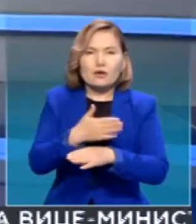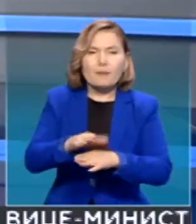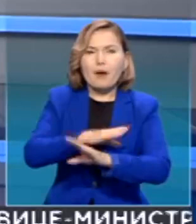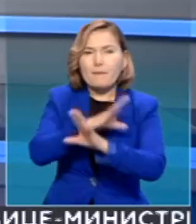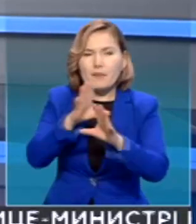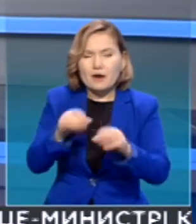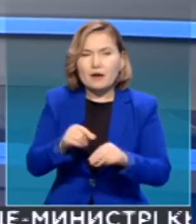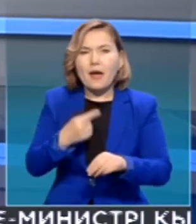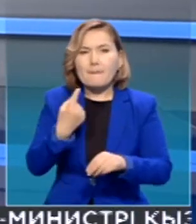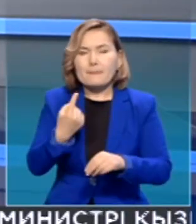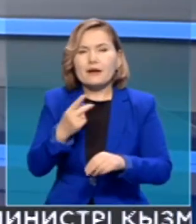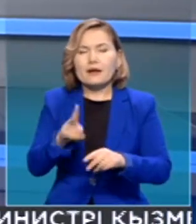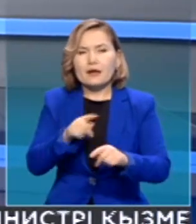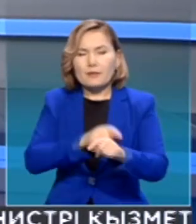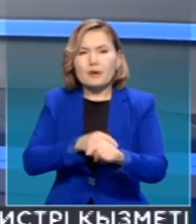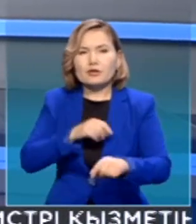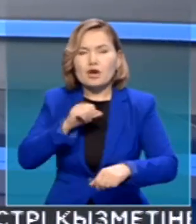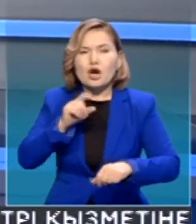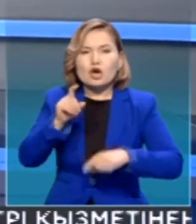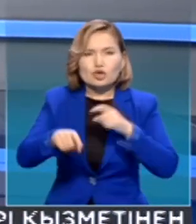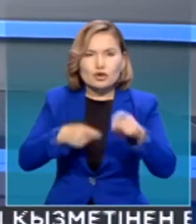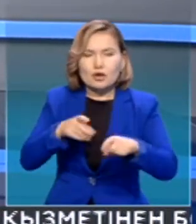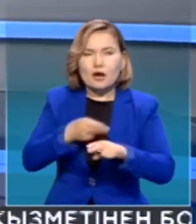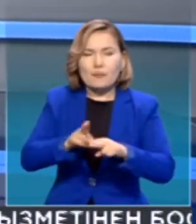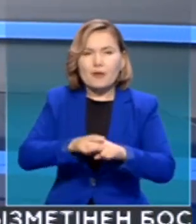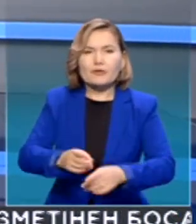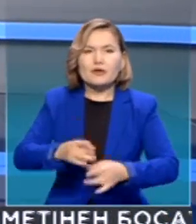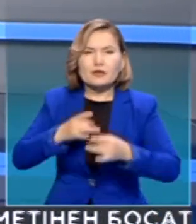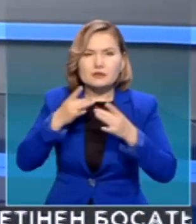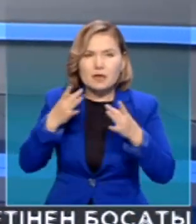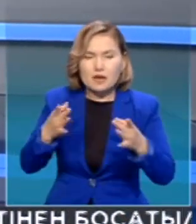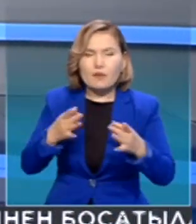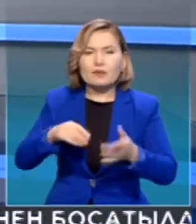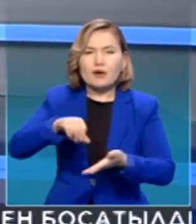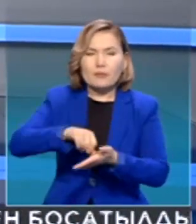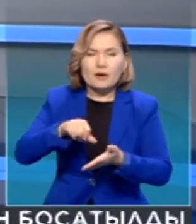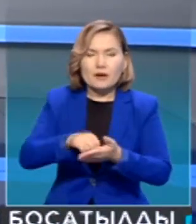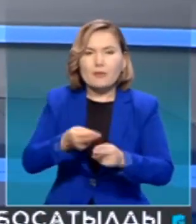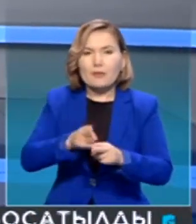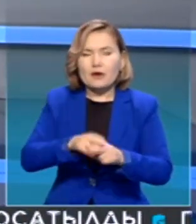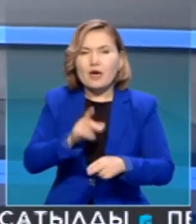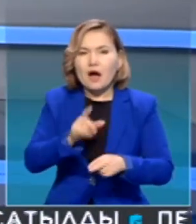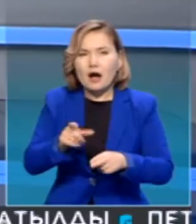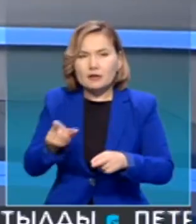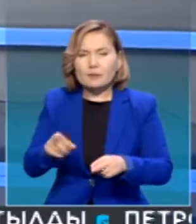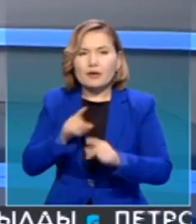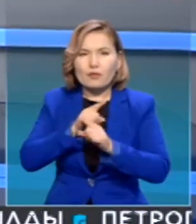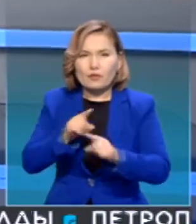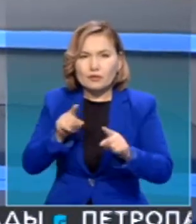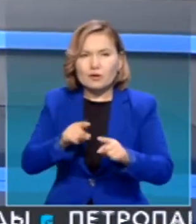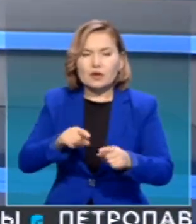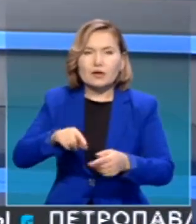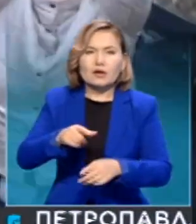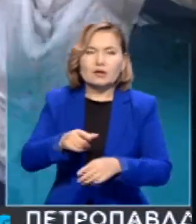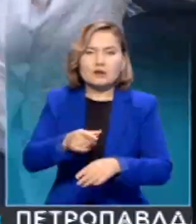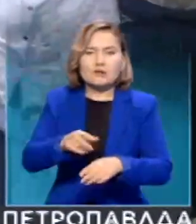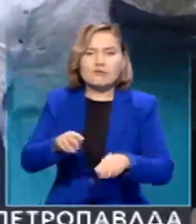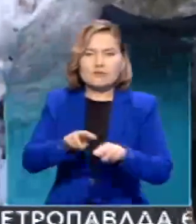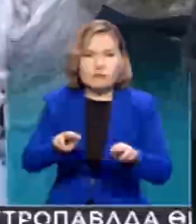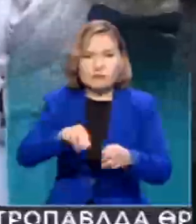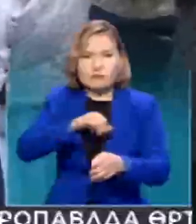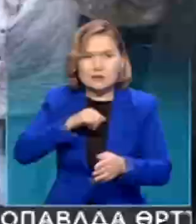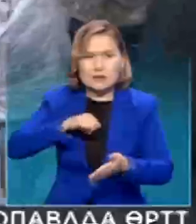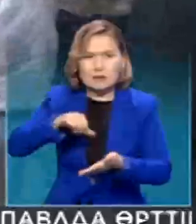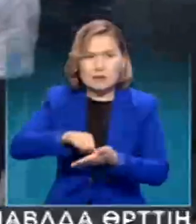қашықтықта жүгірді. Салауатты өмір салтын насихаттайтын марафонға тұрғындардан бөлек үкімет мүшелері де қатысты. Міне сөзден